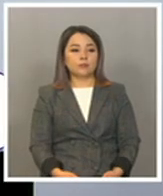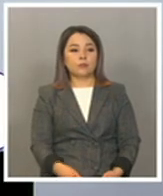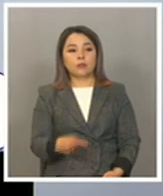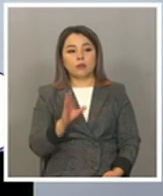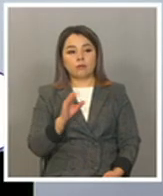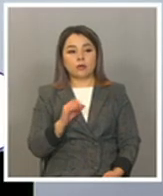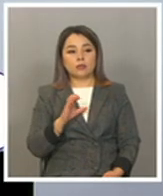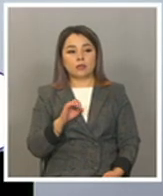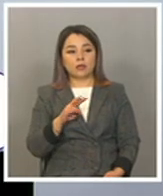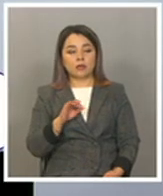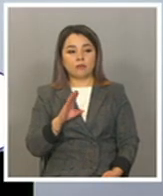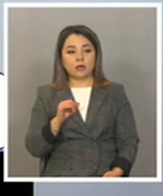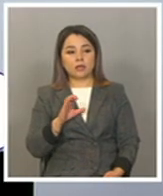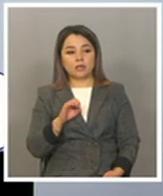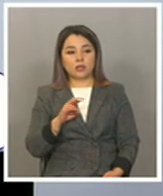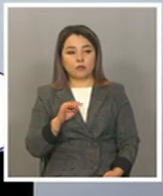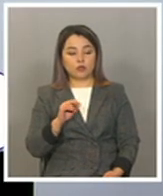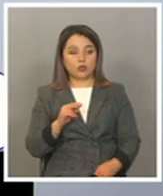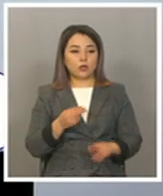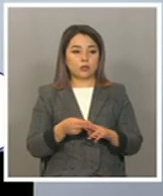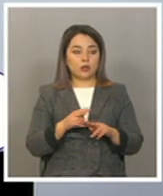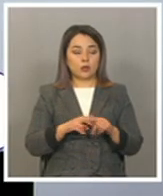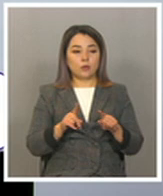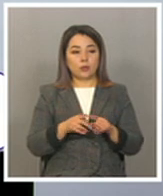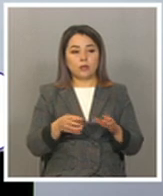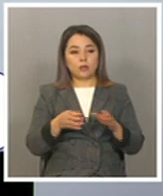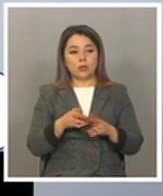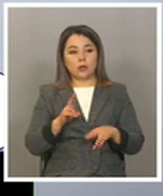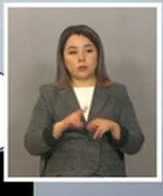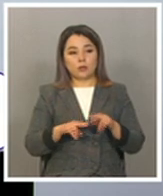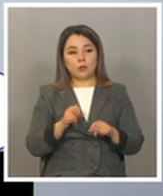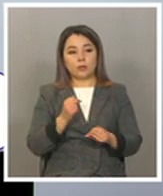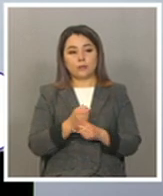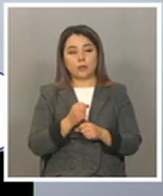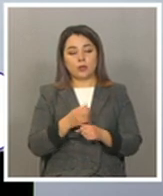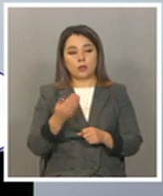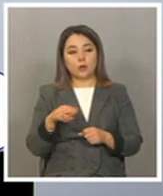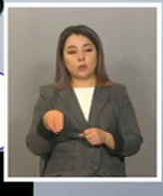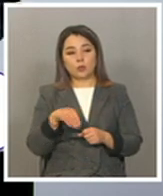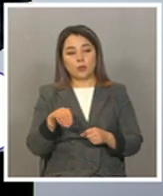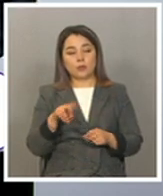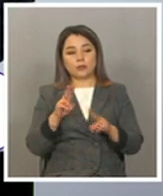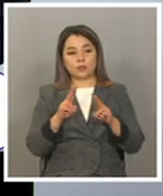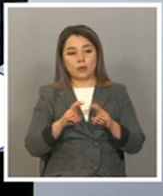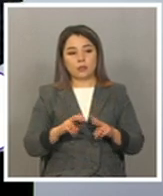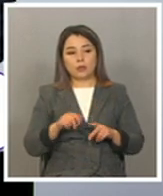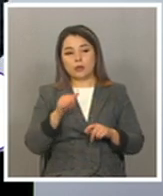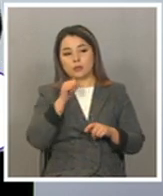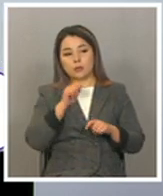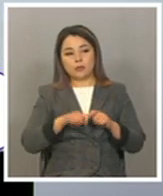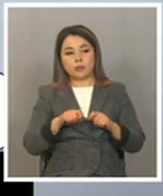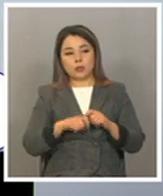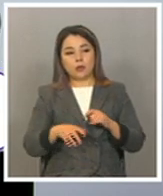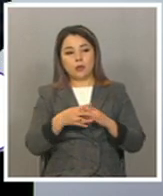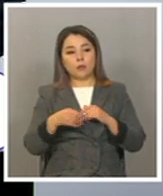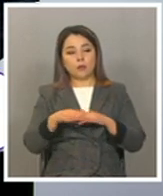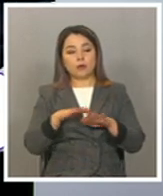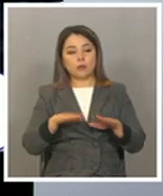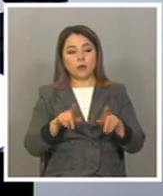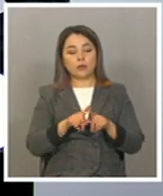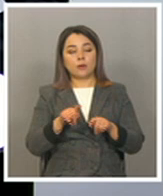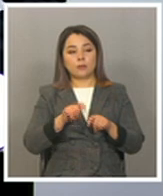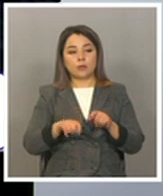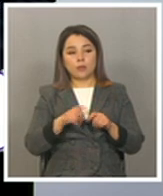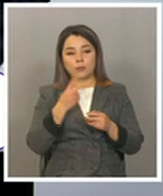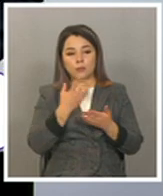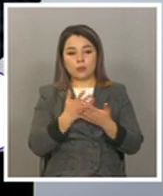Васильевич Докучаев, жалпы топырақтану ғылымының негізін салушы, ол топырақты зерттеген кезде салыстырмалы түрде бірнеше аумақтардың топырақтарын салыстырып көрген